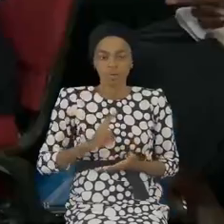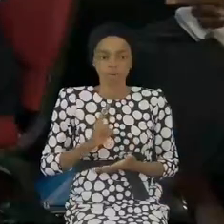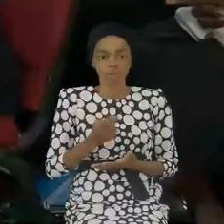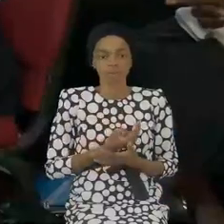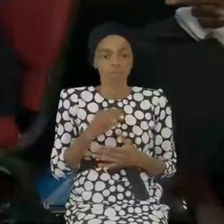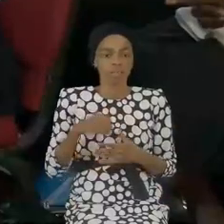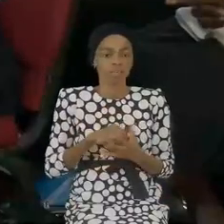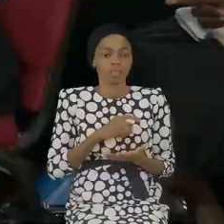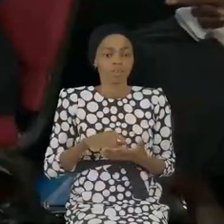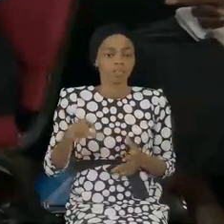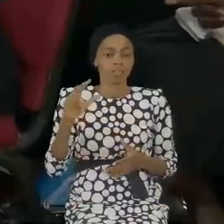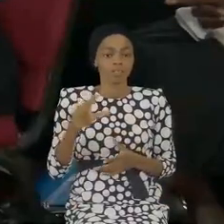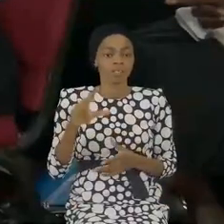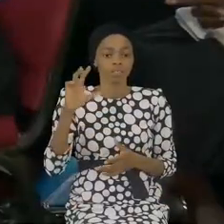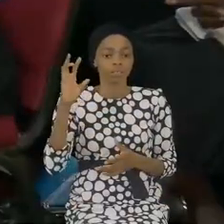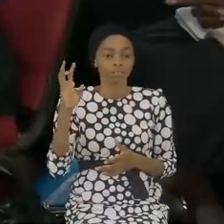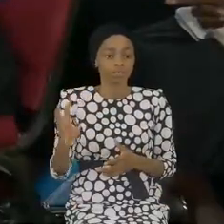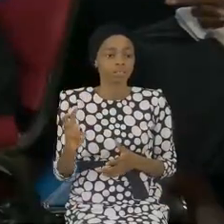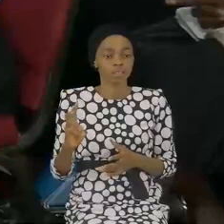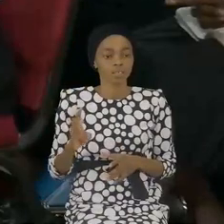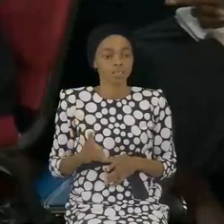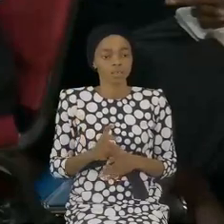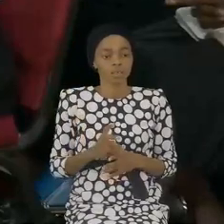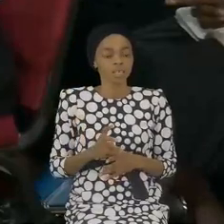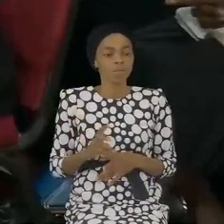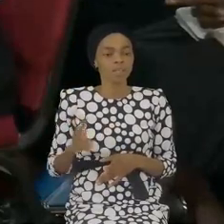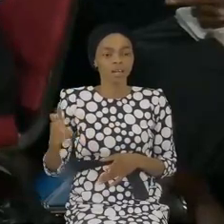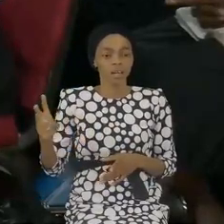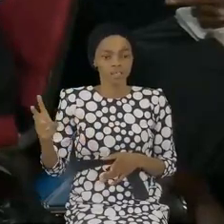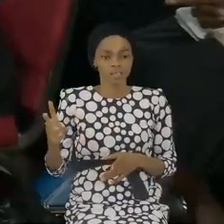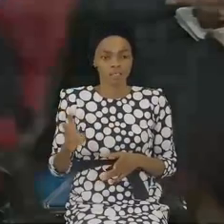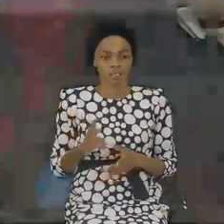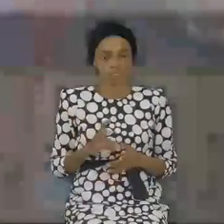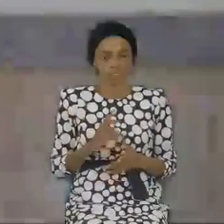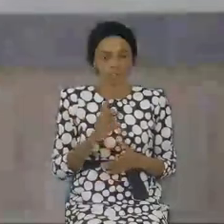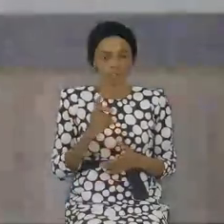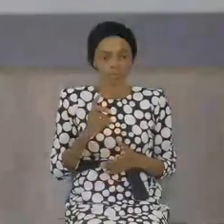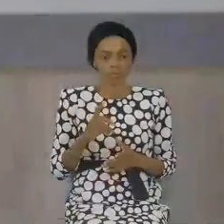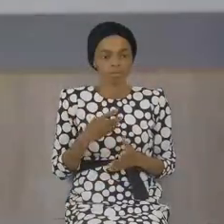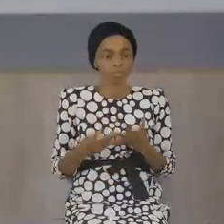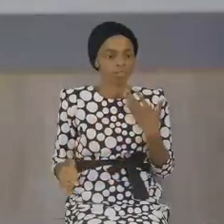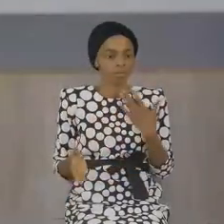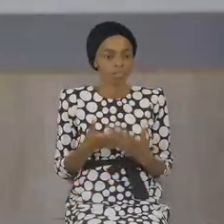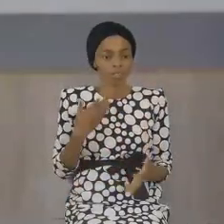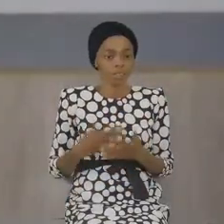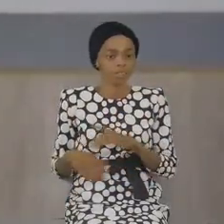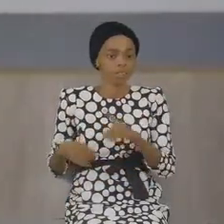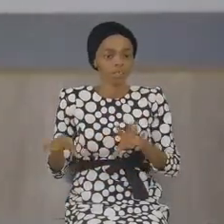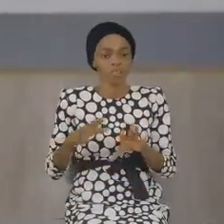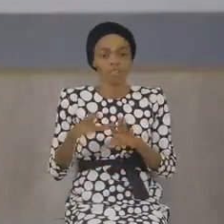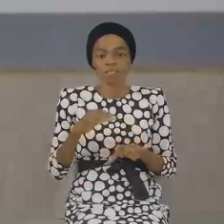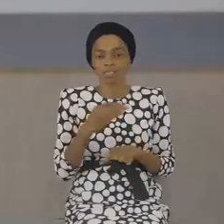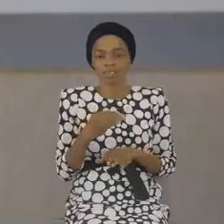verset 36, mais il le trompait de la bouche et il lui